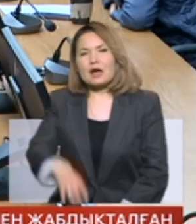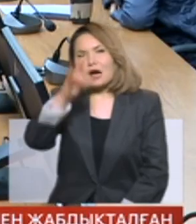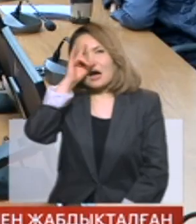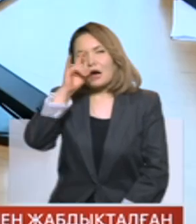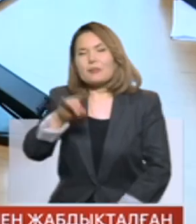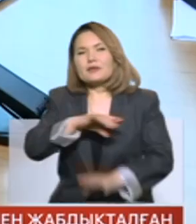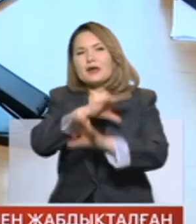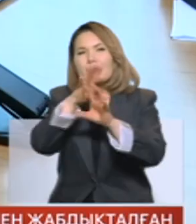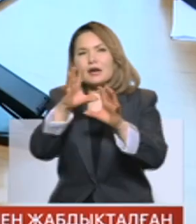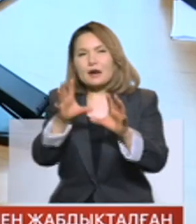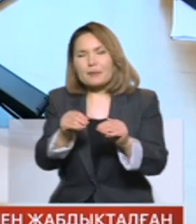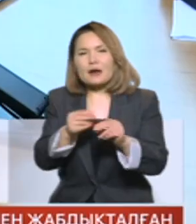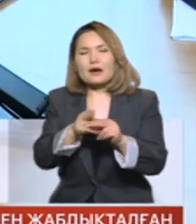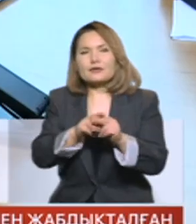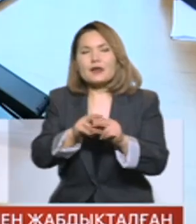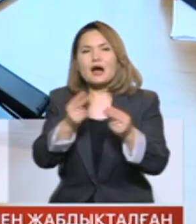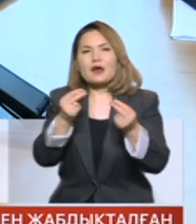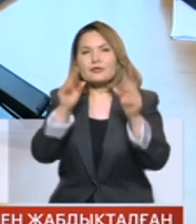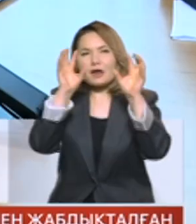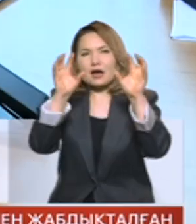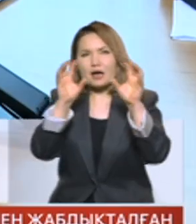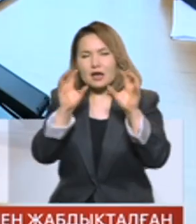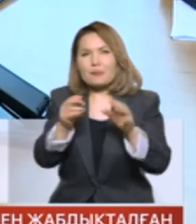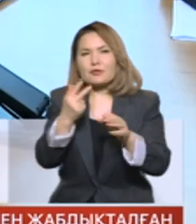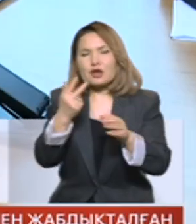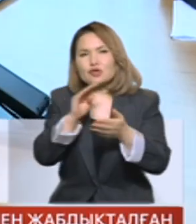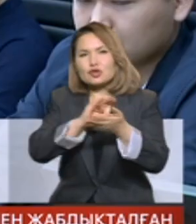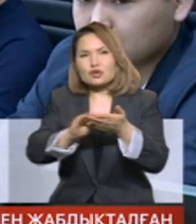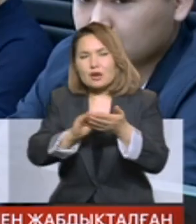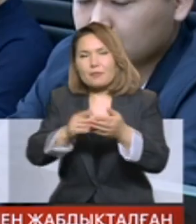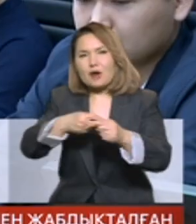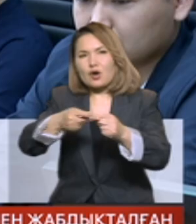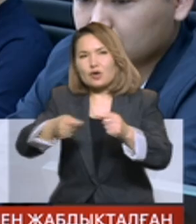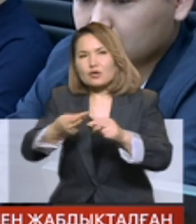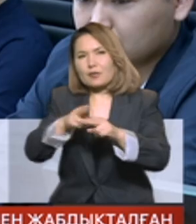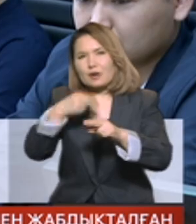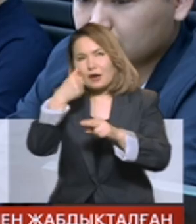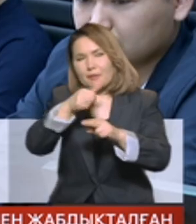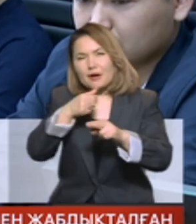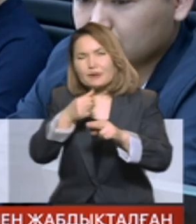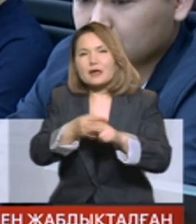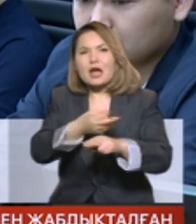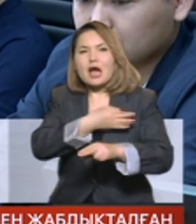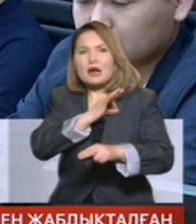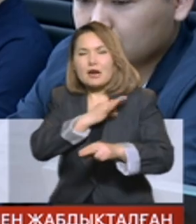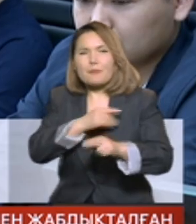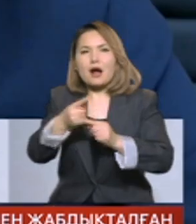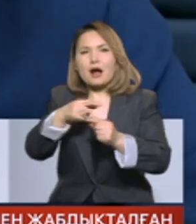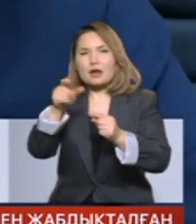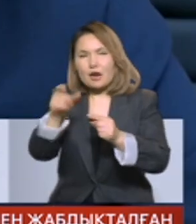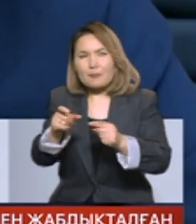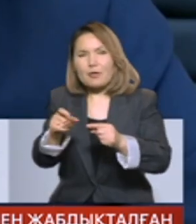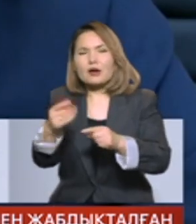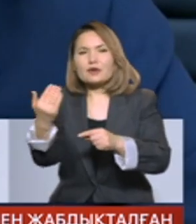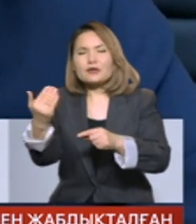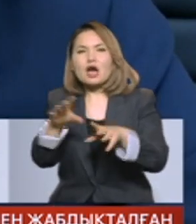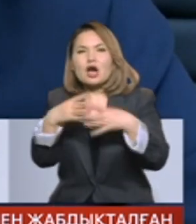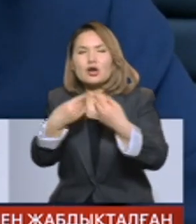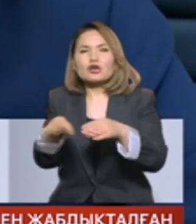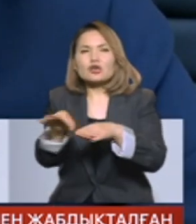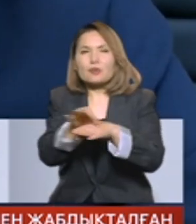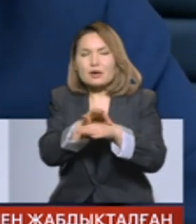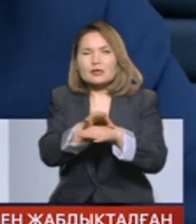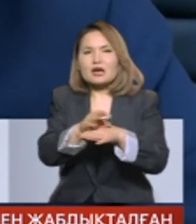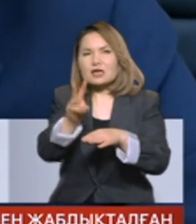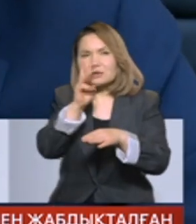Елімізде жалпыға бірдей декларациялаудың үшінші кезеңі баяу жүріп жатыр. Биыл заңды тұлғалар, кәсіпкерлер мен олардың жұбайлары табысын жария етуі